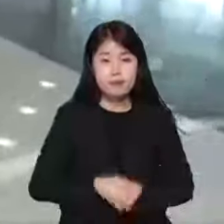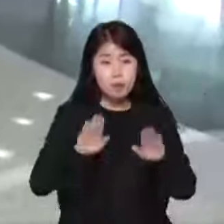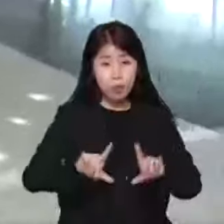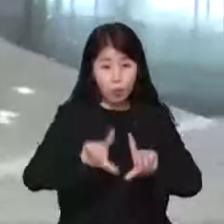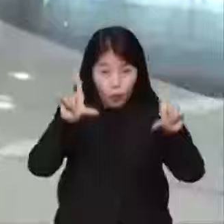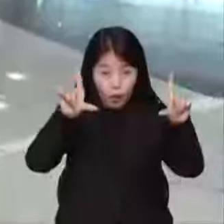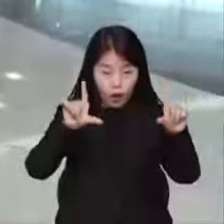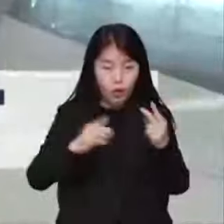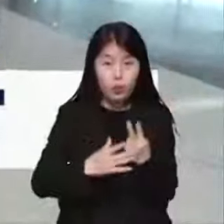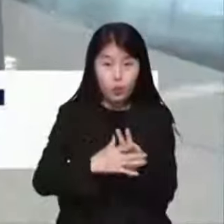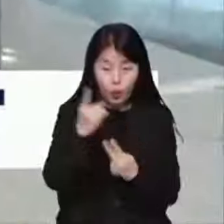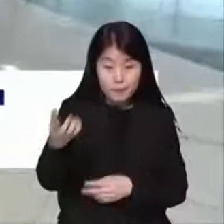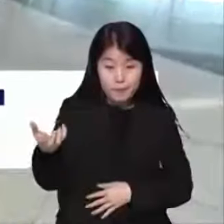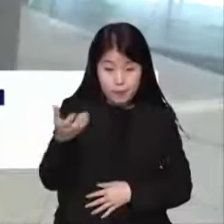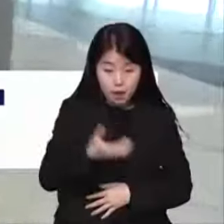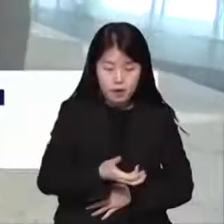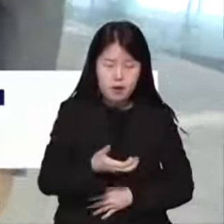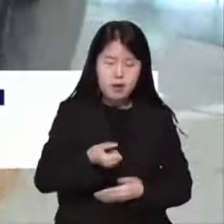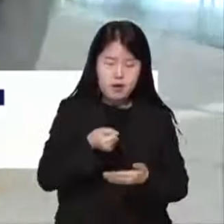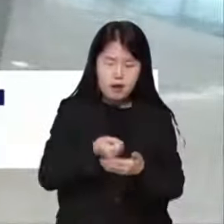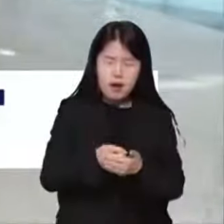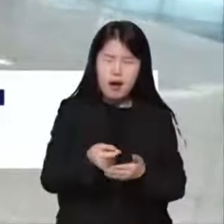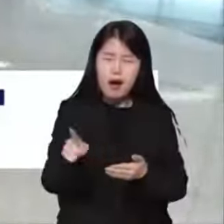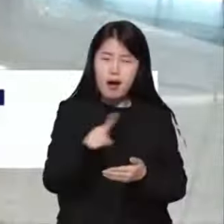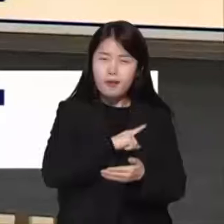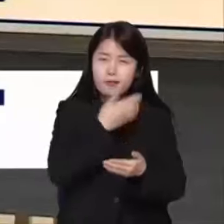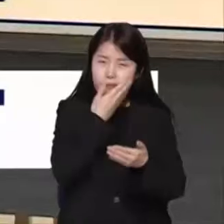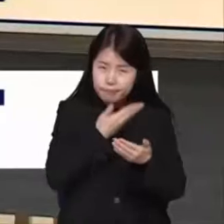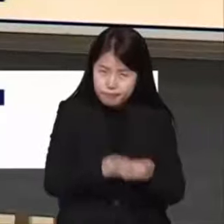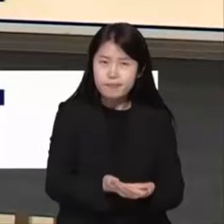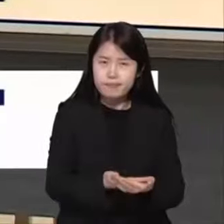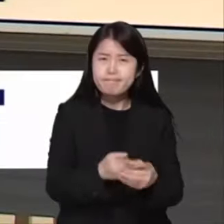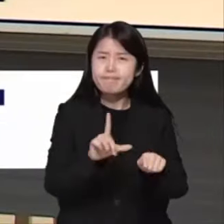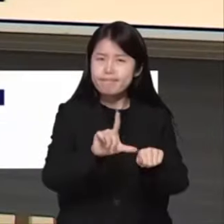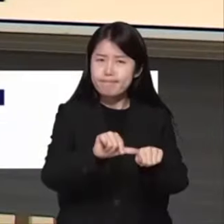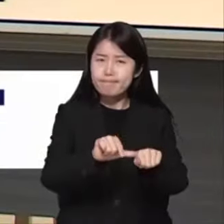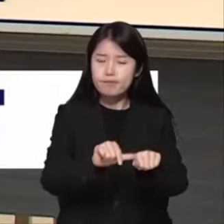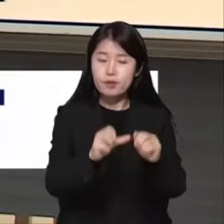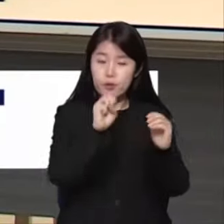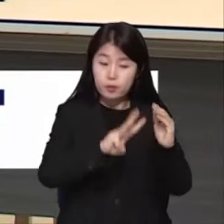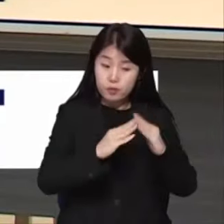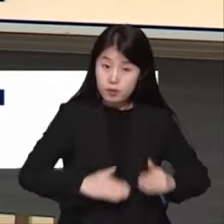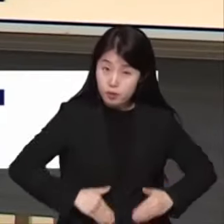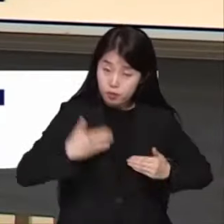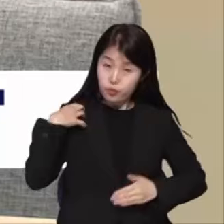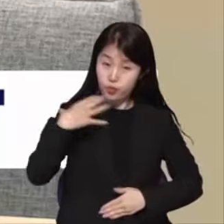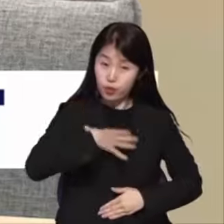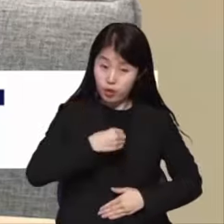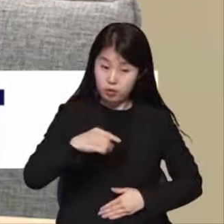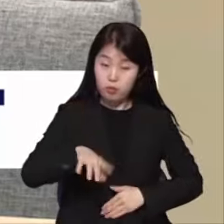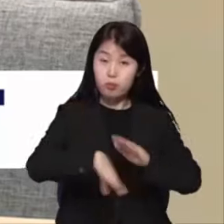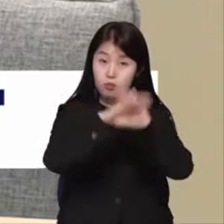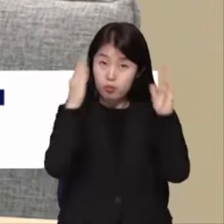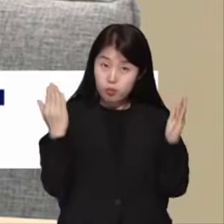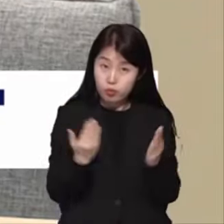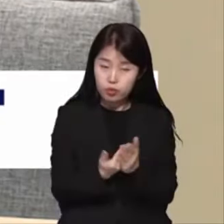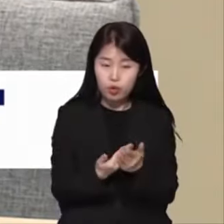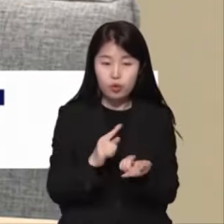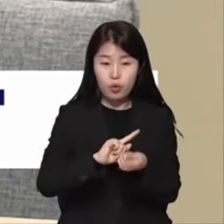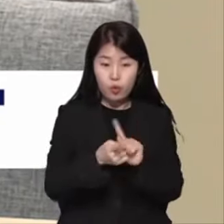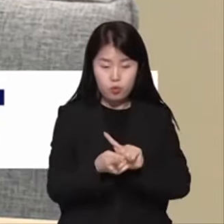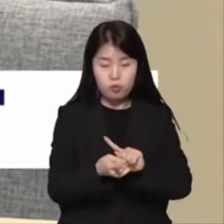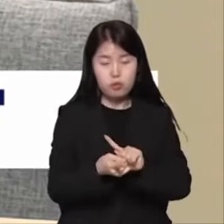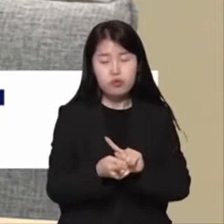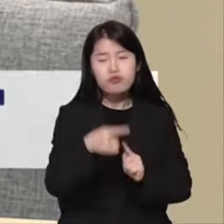올해가 통합 이전의 골든타임이라고 강조한 강 시장은 광주와 전남, 무안 모두가 상생하는 일이 무엇인지